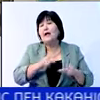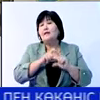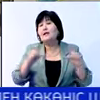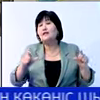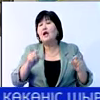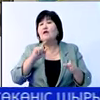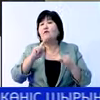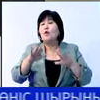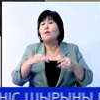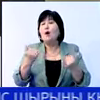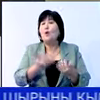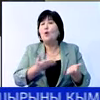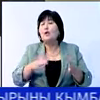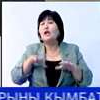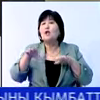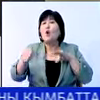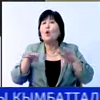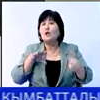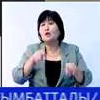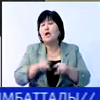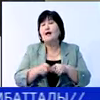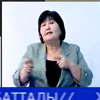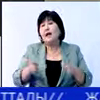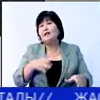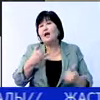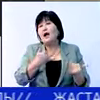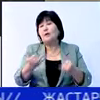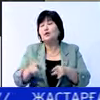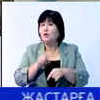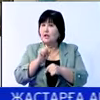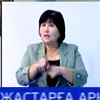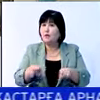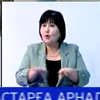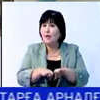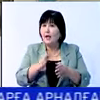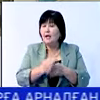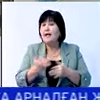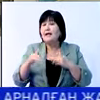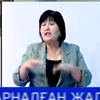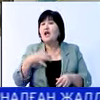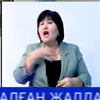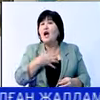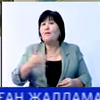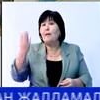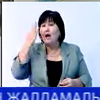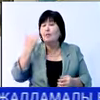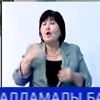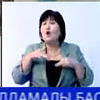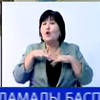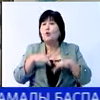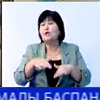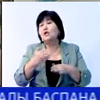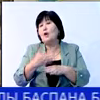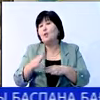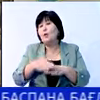нысандардың форумға және қонақтарды орналастыруға дайындығын қамтамасыз етуді тапсырамын. Сонымен қатар іс-шараның мазмұнды және ұйымдастыру